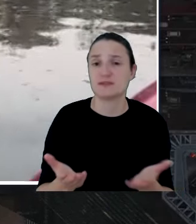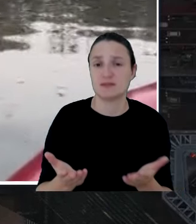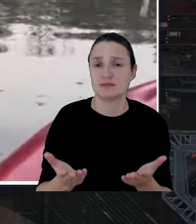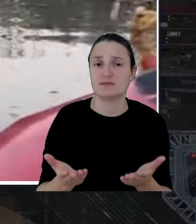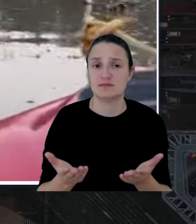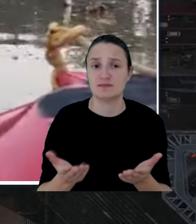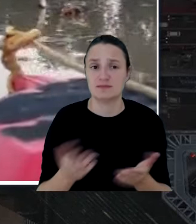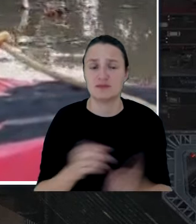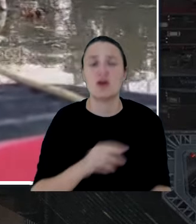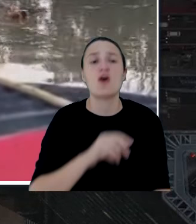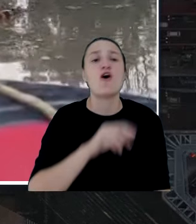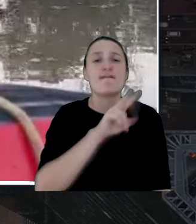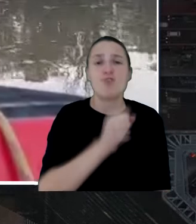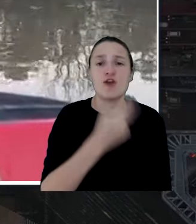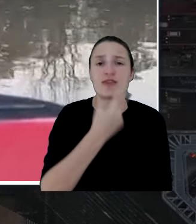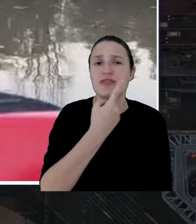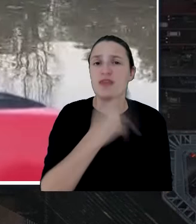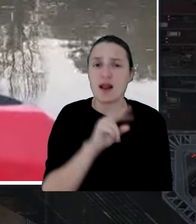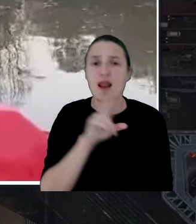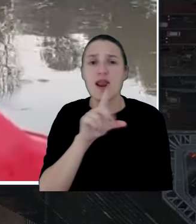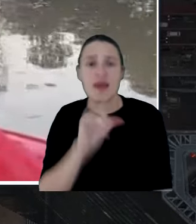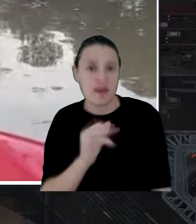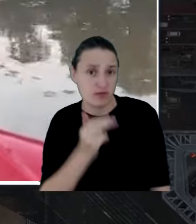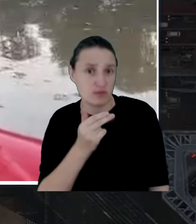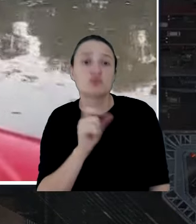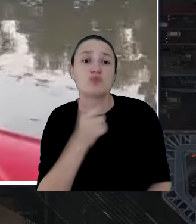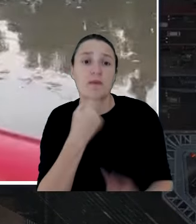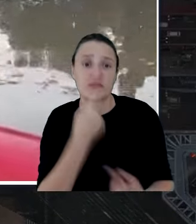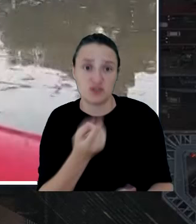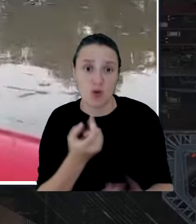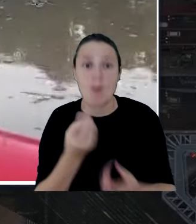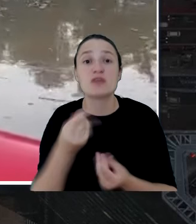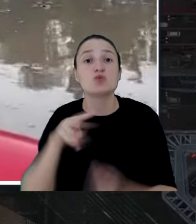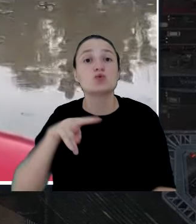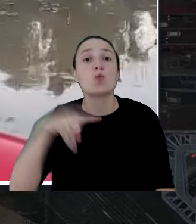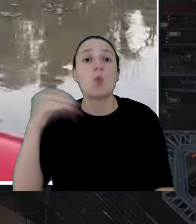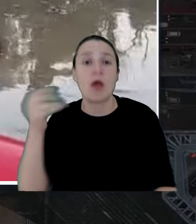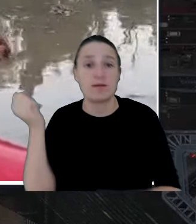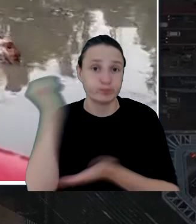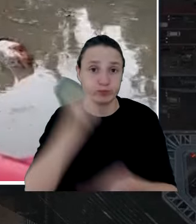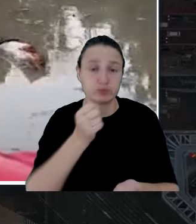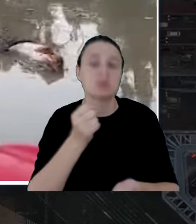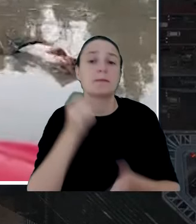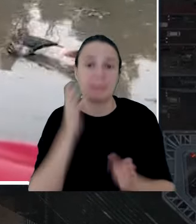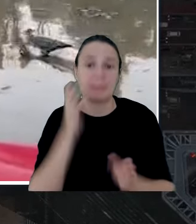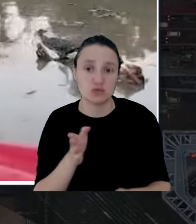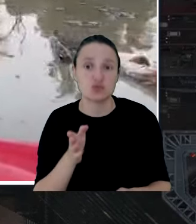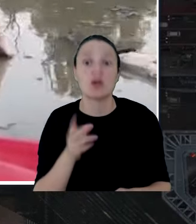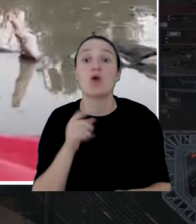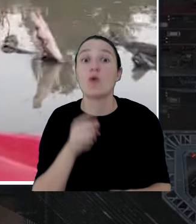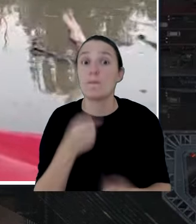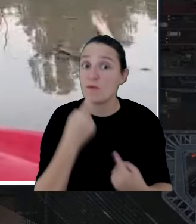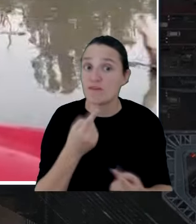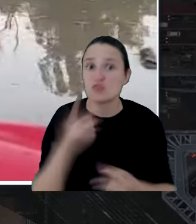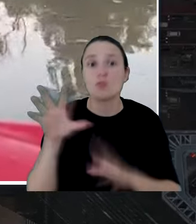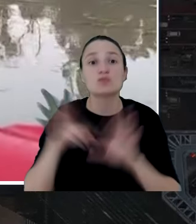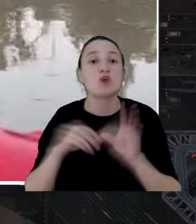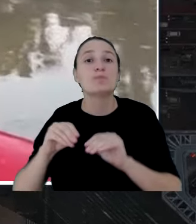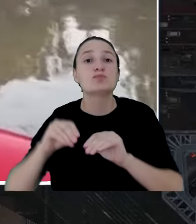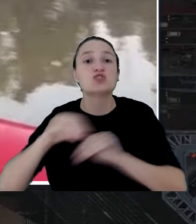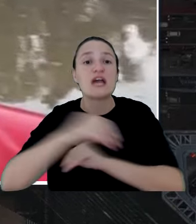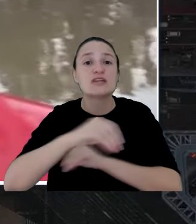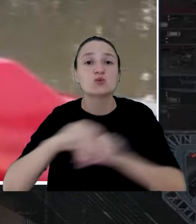der Leyen na temat środków, które uruchomi Unia Europejska i powiedziała o przesuwaniu środków. Więc ja